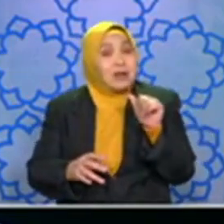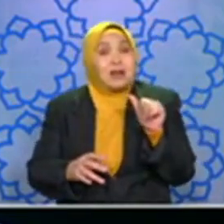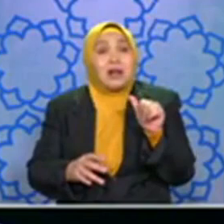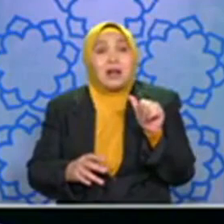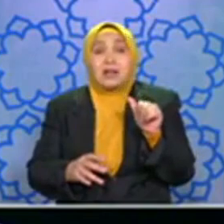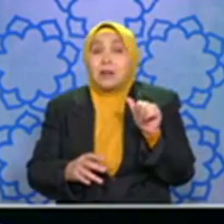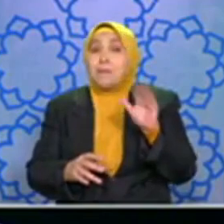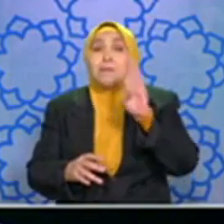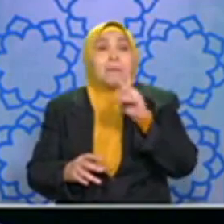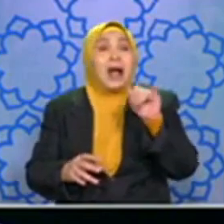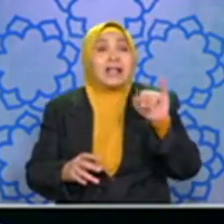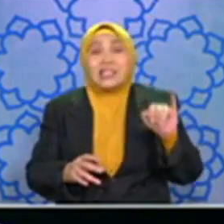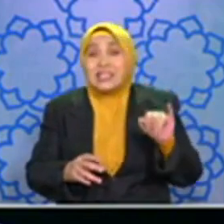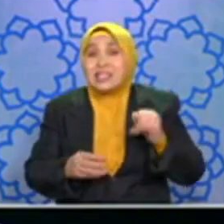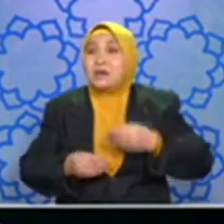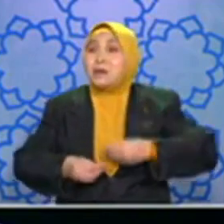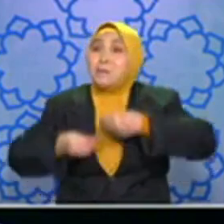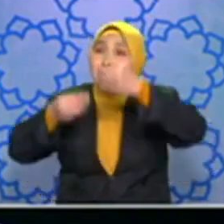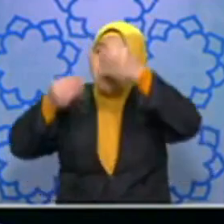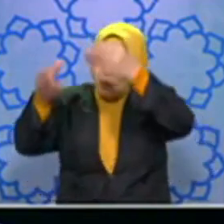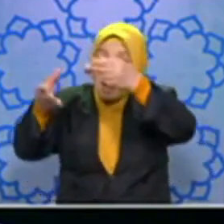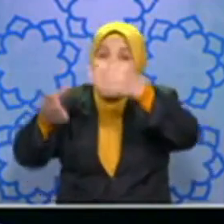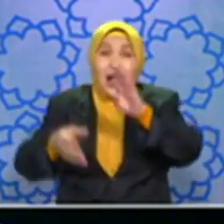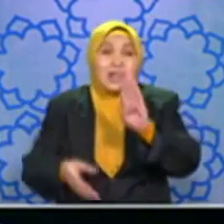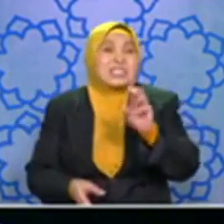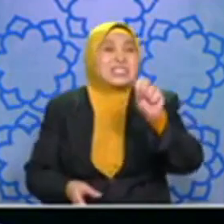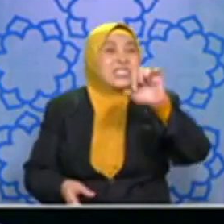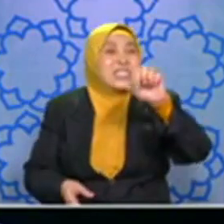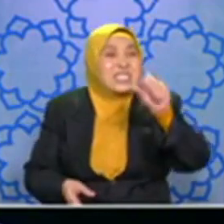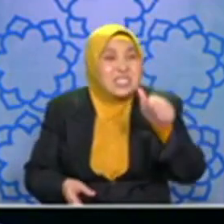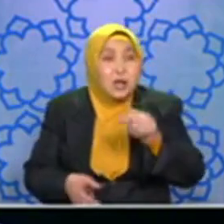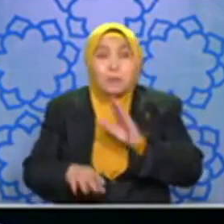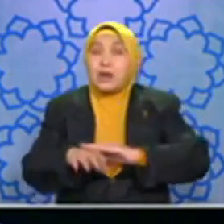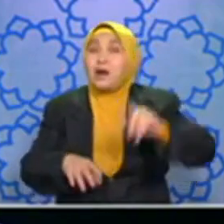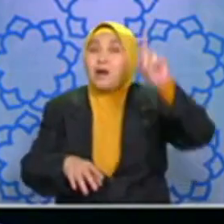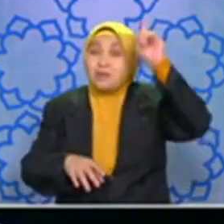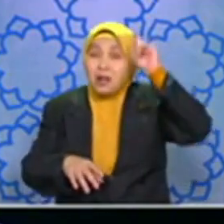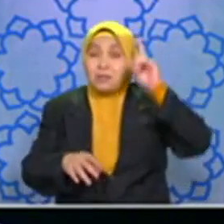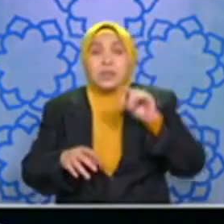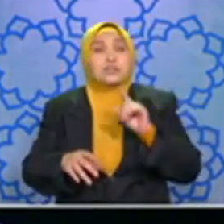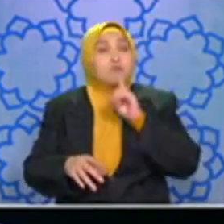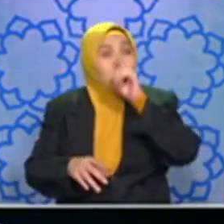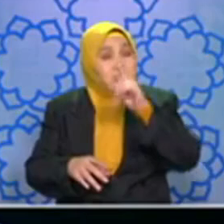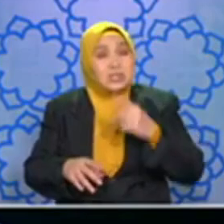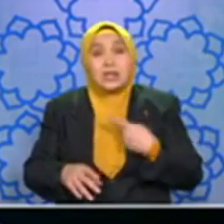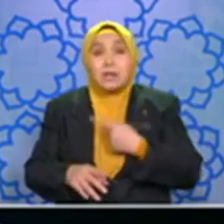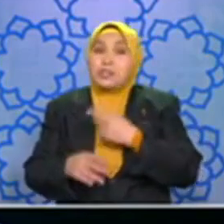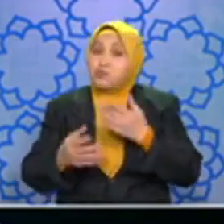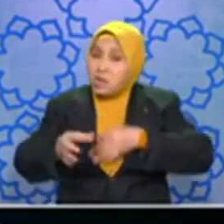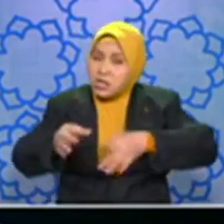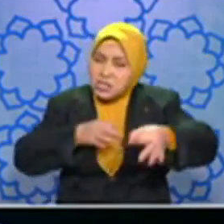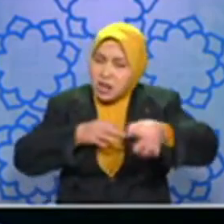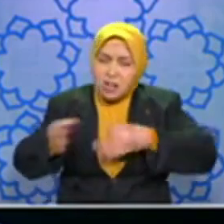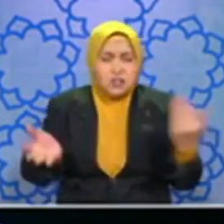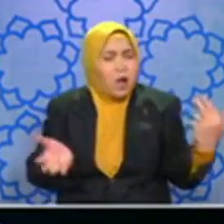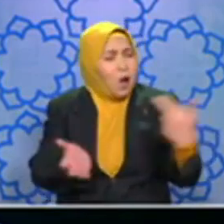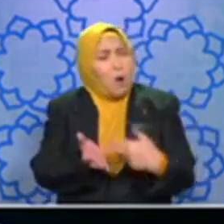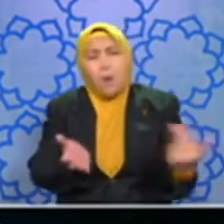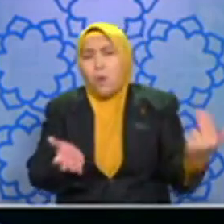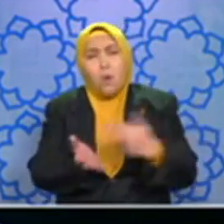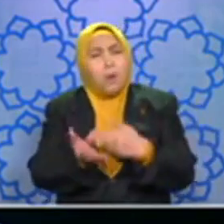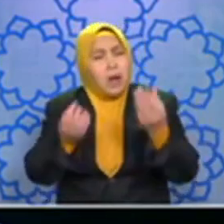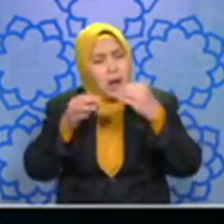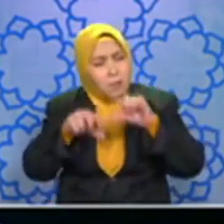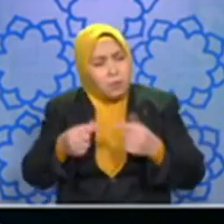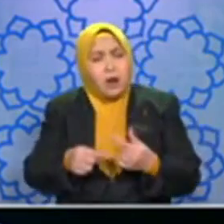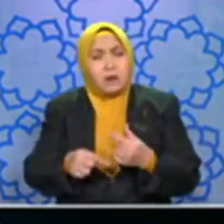baki sahaja kepada Allah. Allah kata, walaqad sarrafna fi hadzal Quran, sesungguhnya kami telah jelaskan berulang kali dalam Al-Quran ini